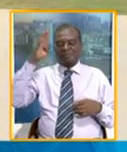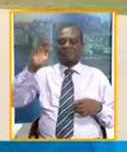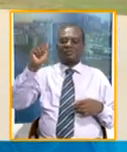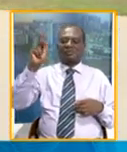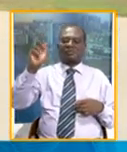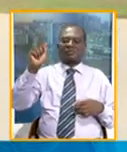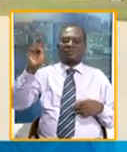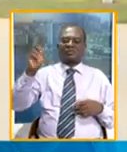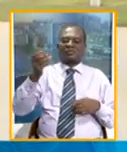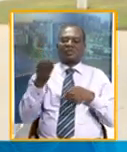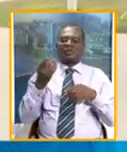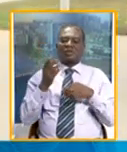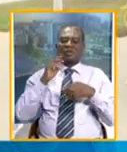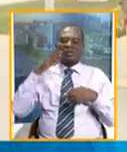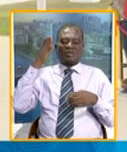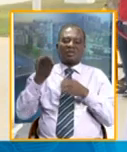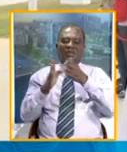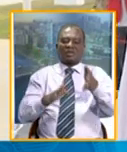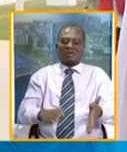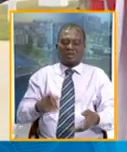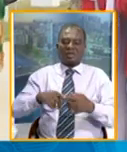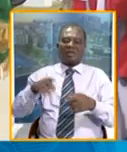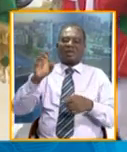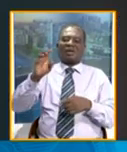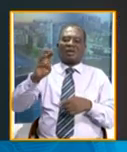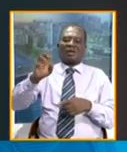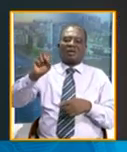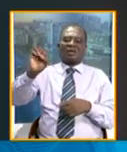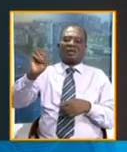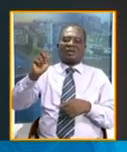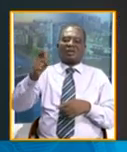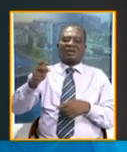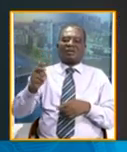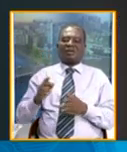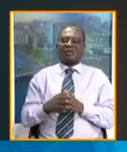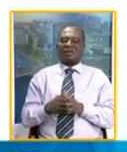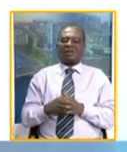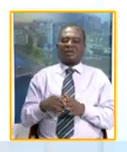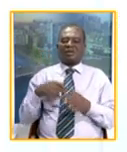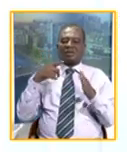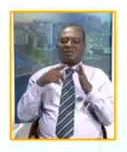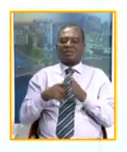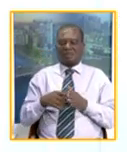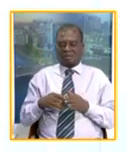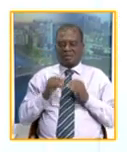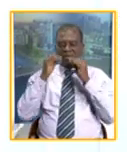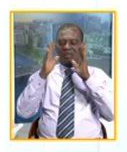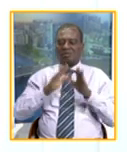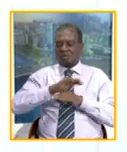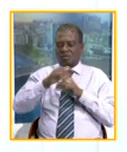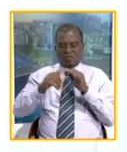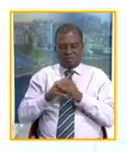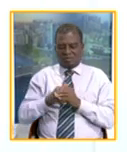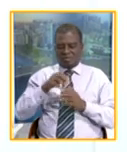sera inhumé ce vendredi 19 mars à Séguéla, son village. L'homme aura marqué les Ivoiriens et toute